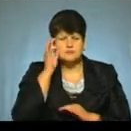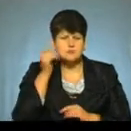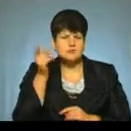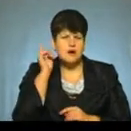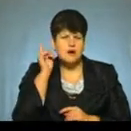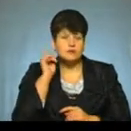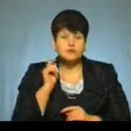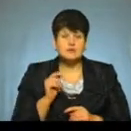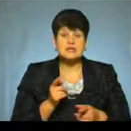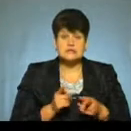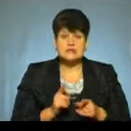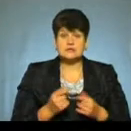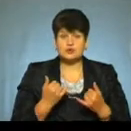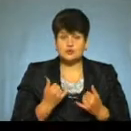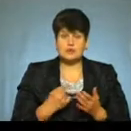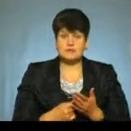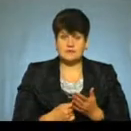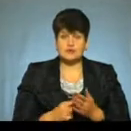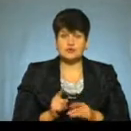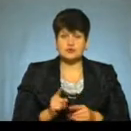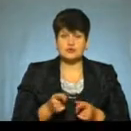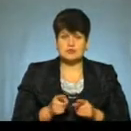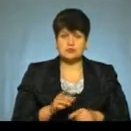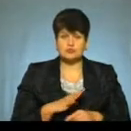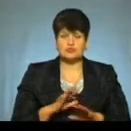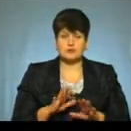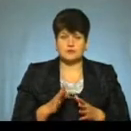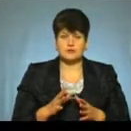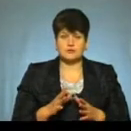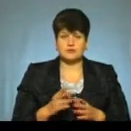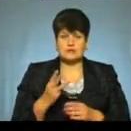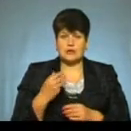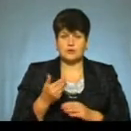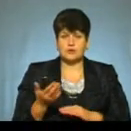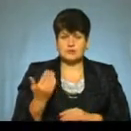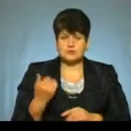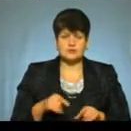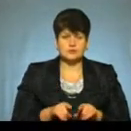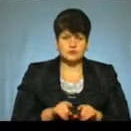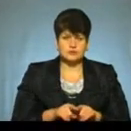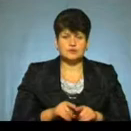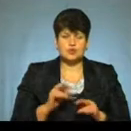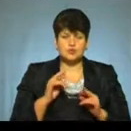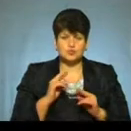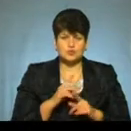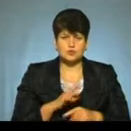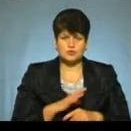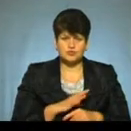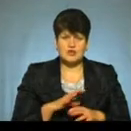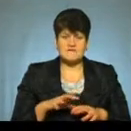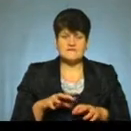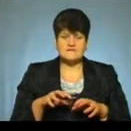і сьогодні підтвердилося, що це дійсно був такий випадок 3 роки тому. Точно так, що з отруєнням